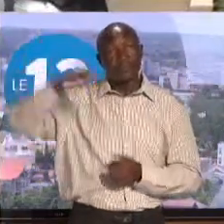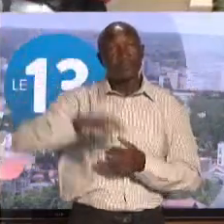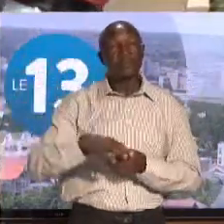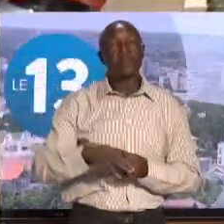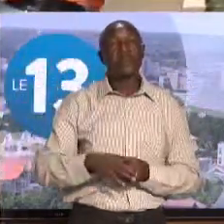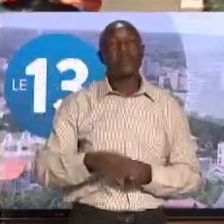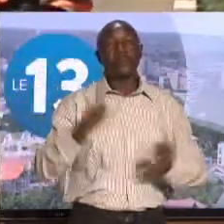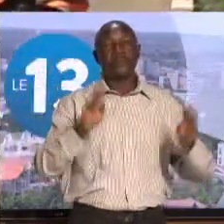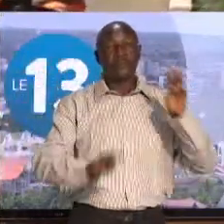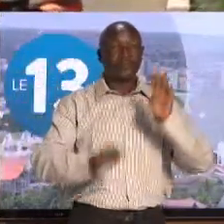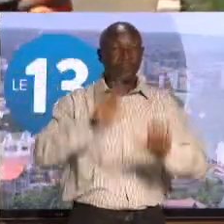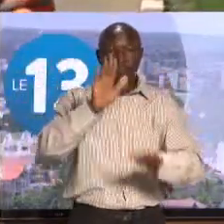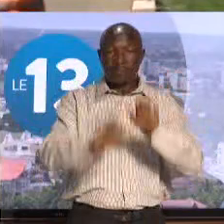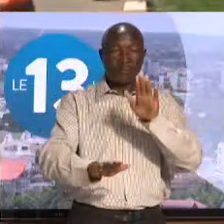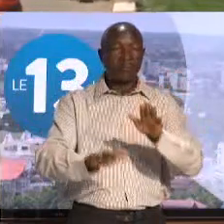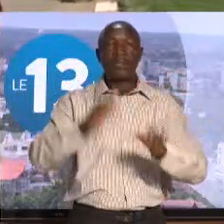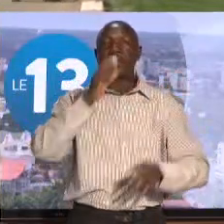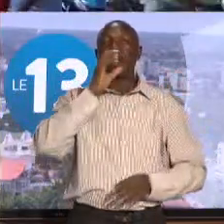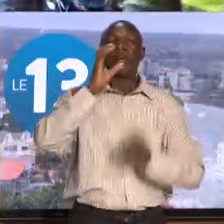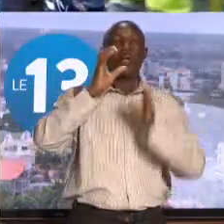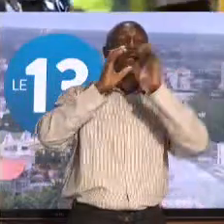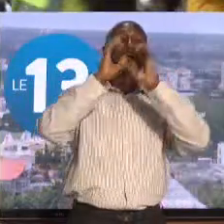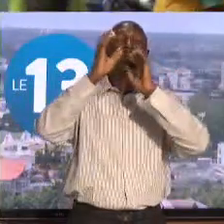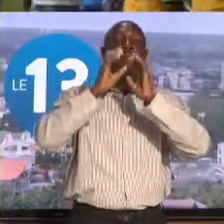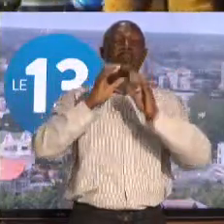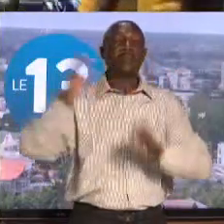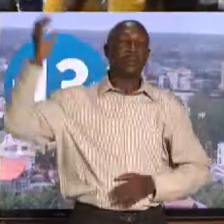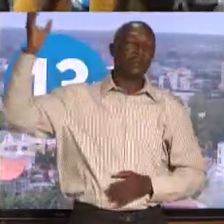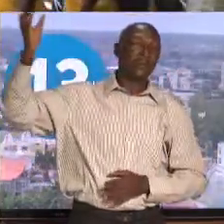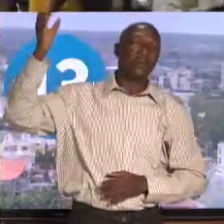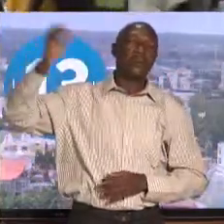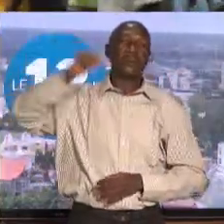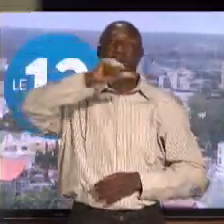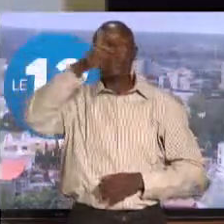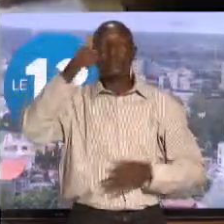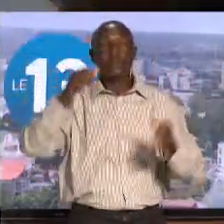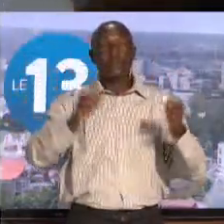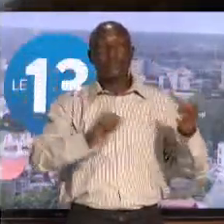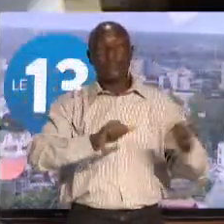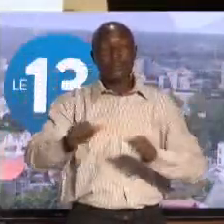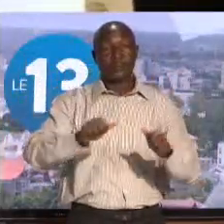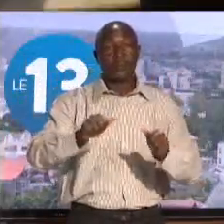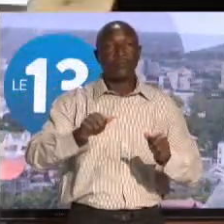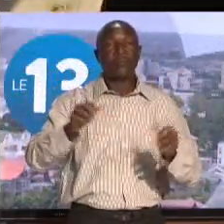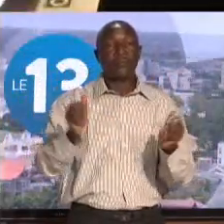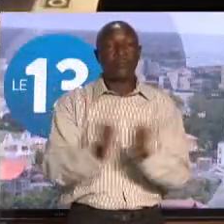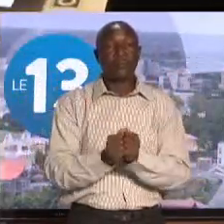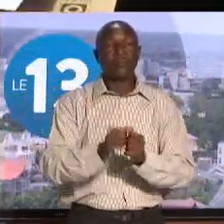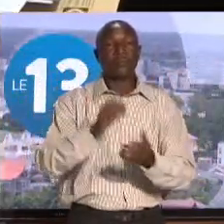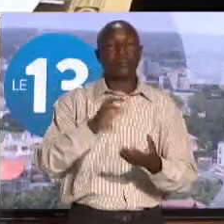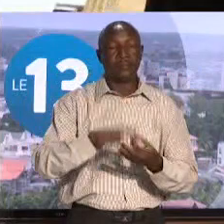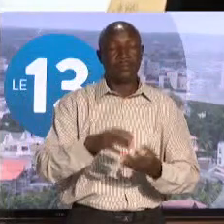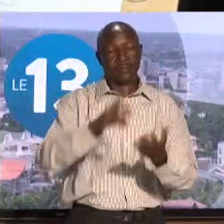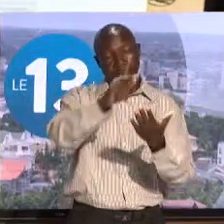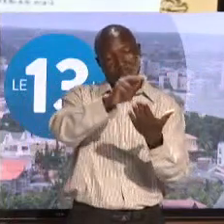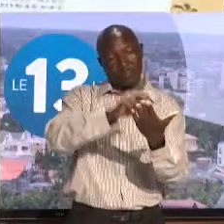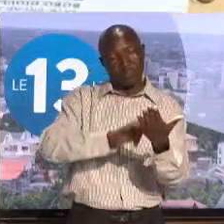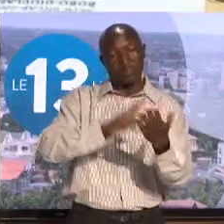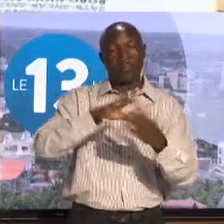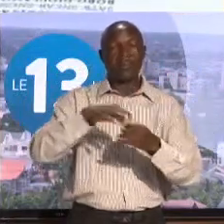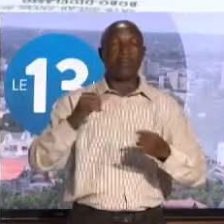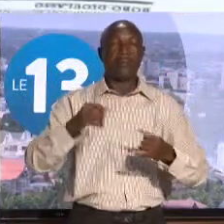des marches, des meetings, des conférences et bien d'autres activités avec en main une plateforme